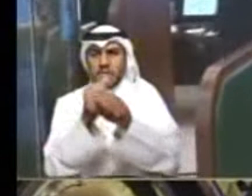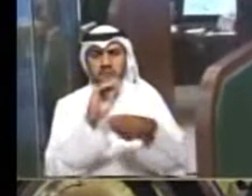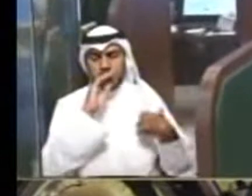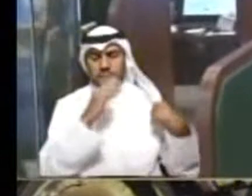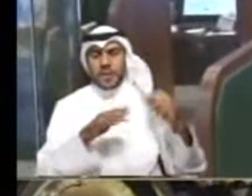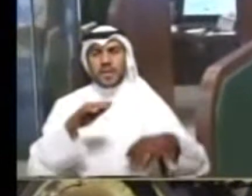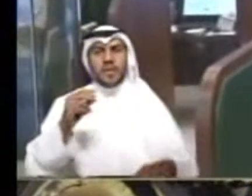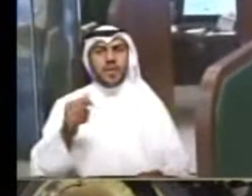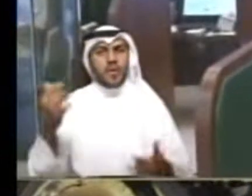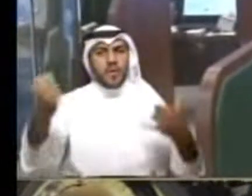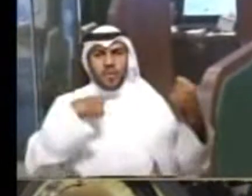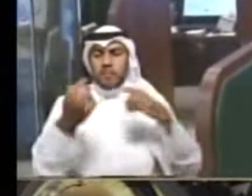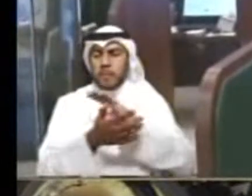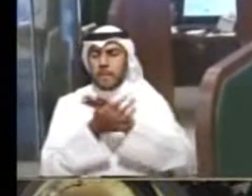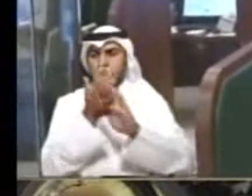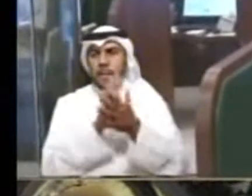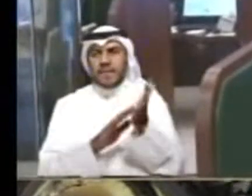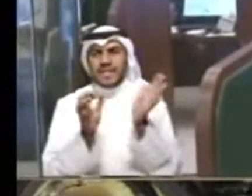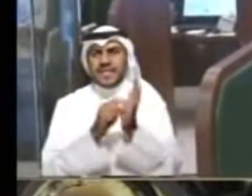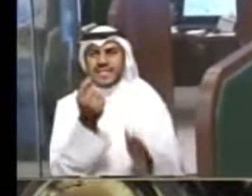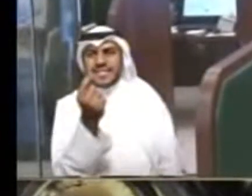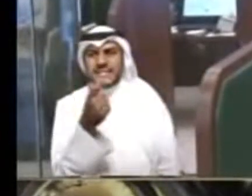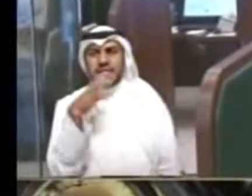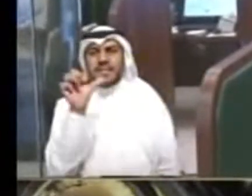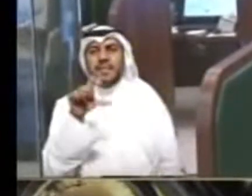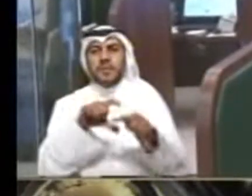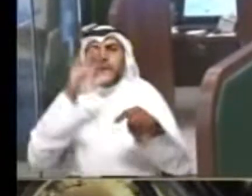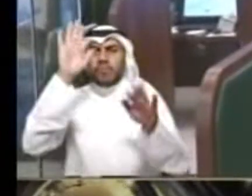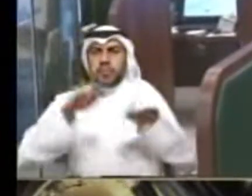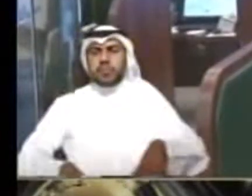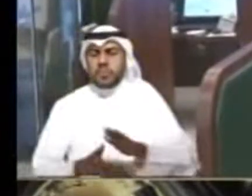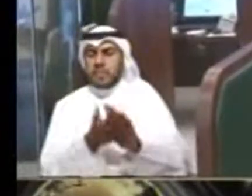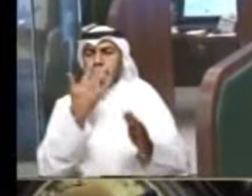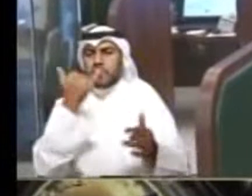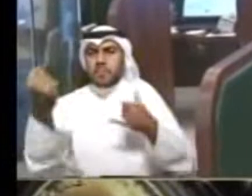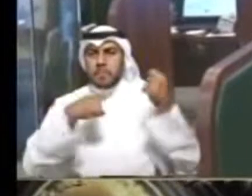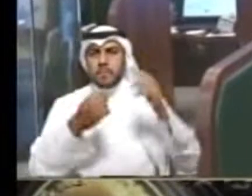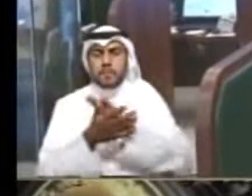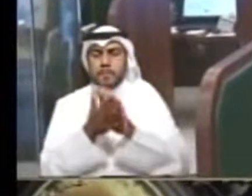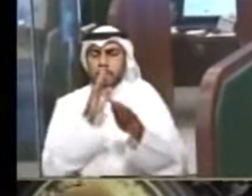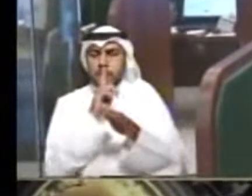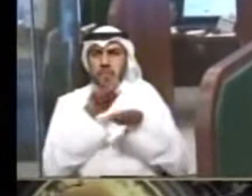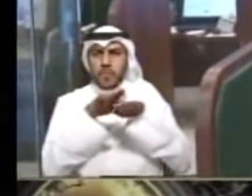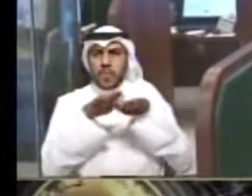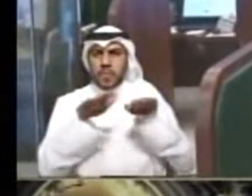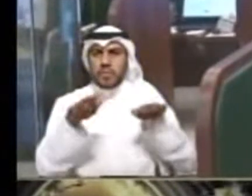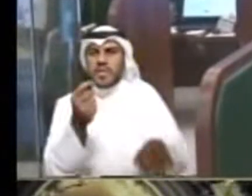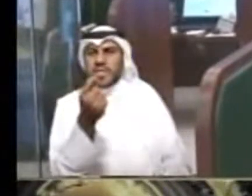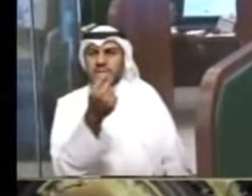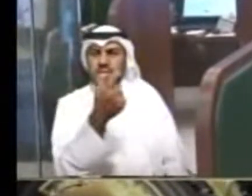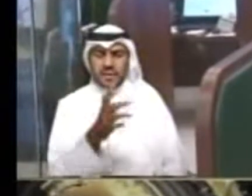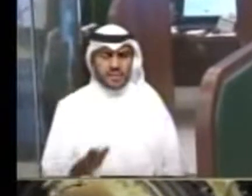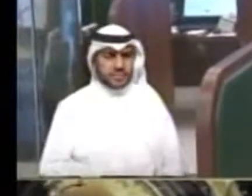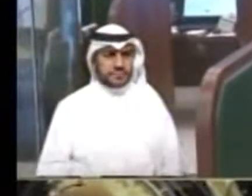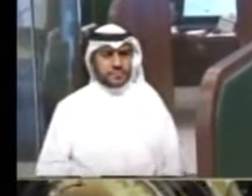نسبة 90%. يمكن حتى هذه اللحظة زميلي بندر استلمنا بما يوازي حوالي